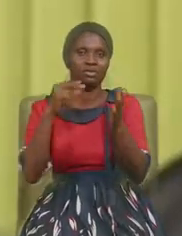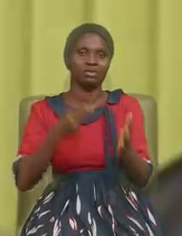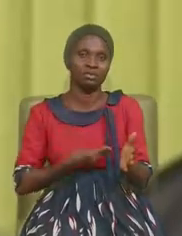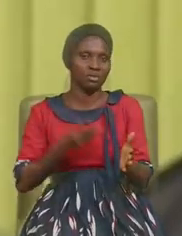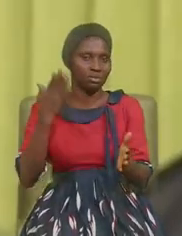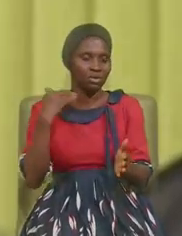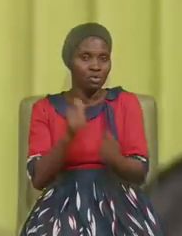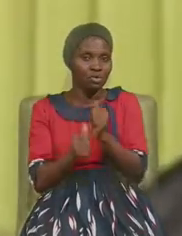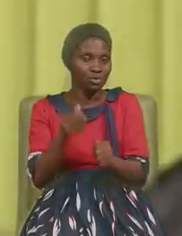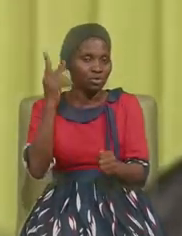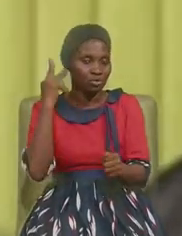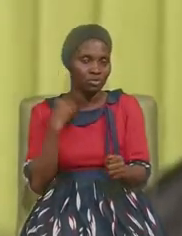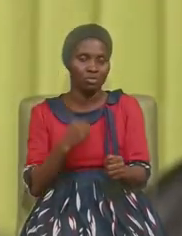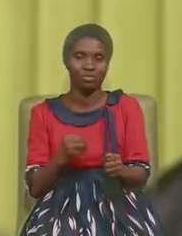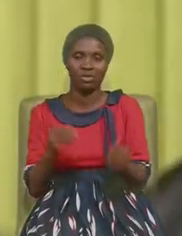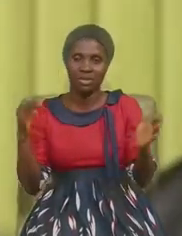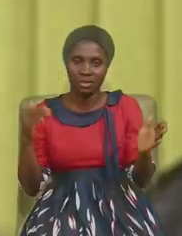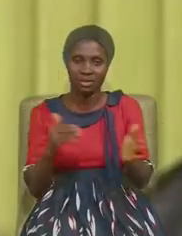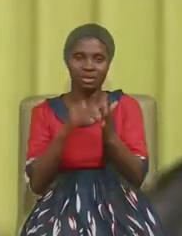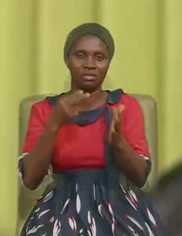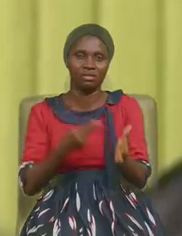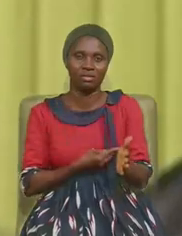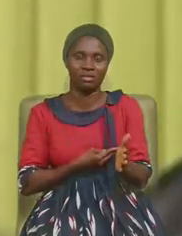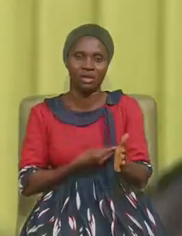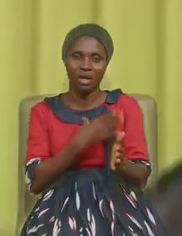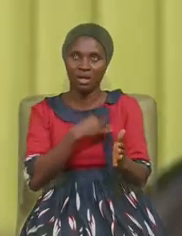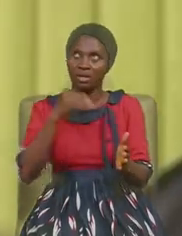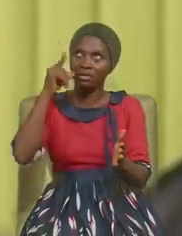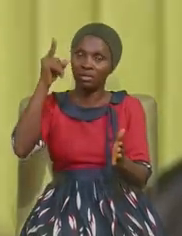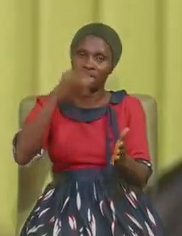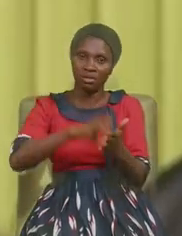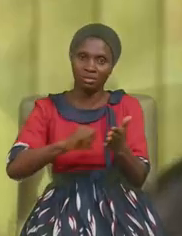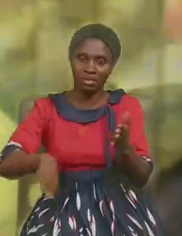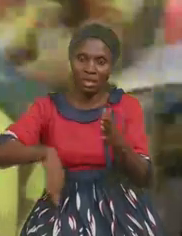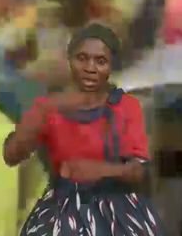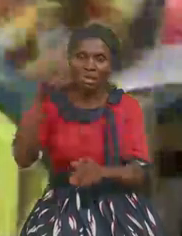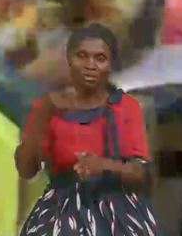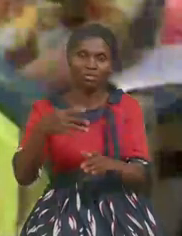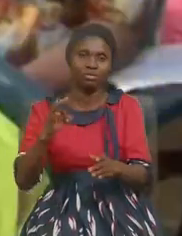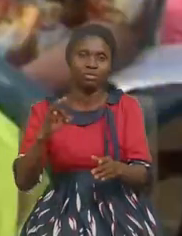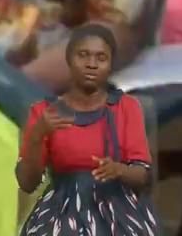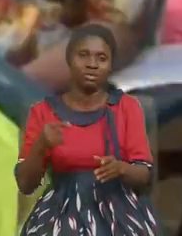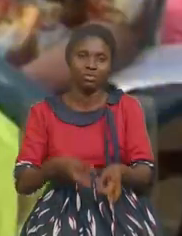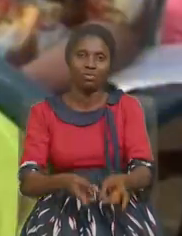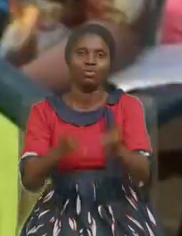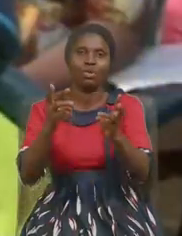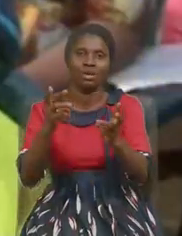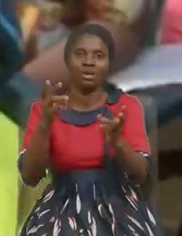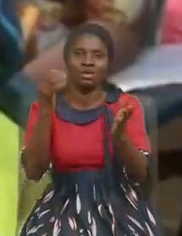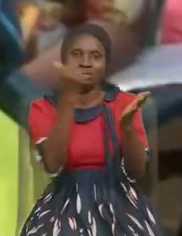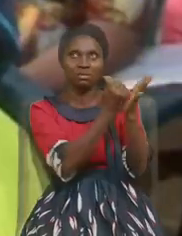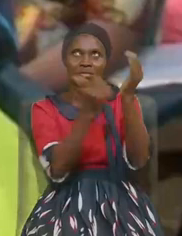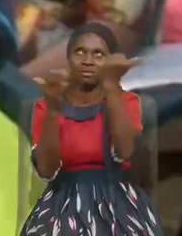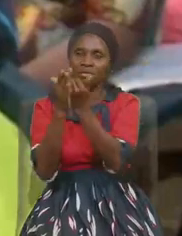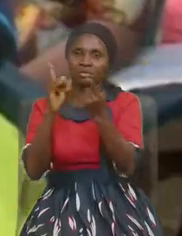et qui subsistait contre nous, et il l'a détruit en le clouant à la croix.